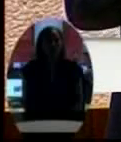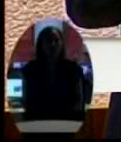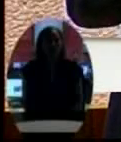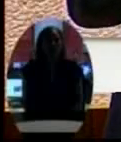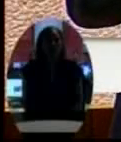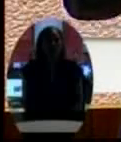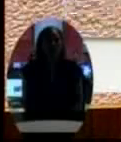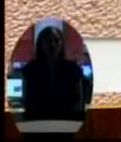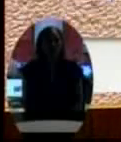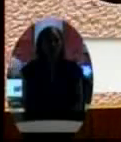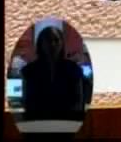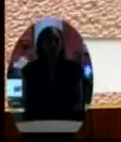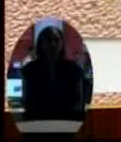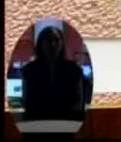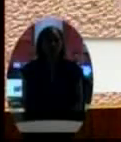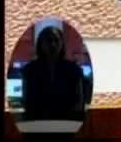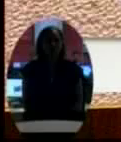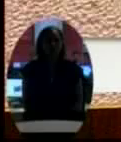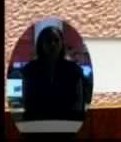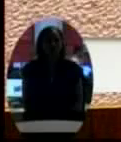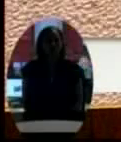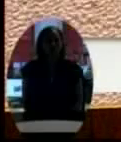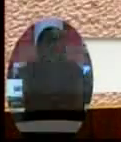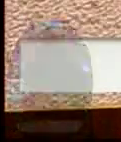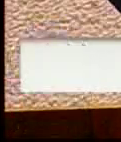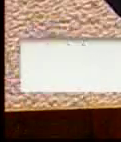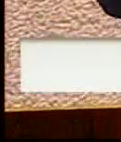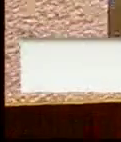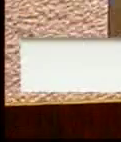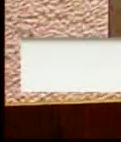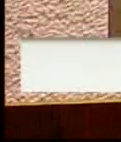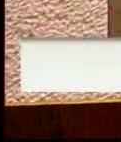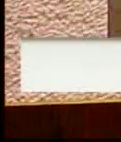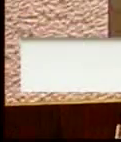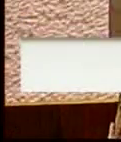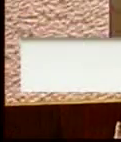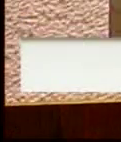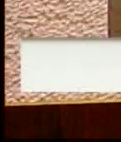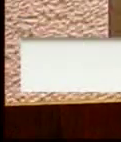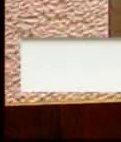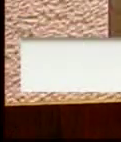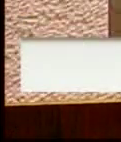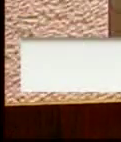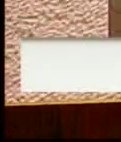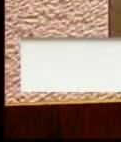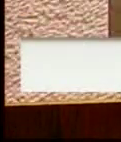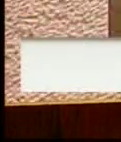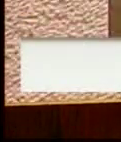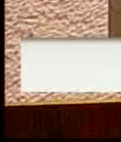ארגוני BDS, שסקירה חיובית לעולם לא נקבל מהם. הצעת החוק הזאת